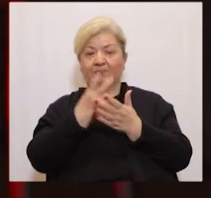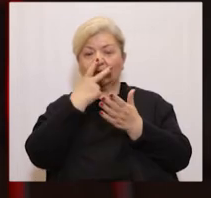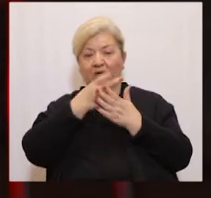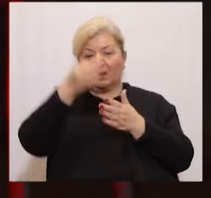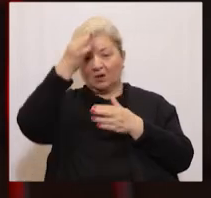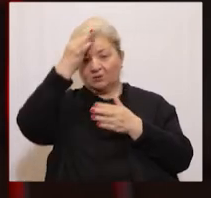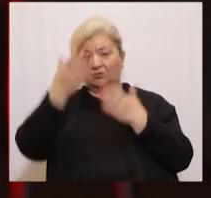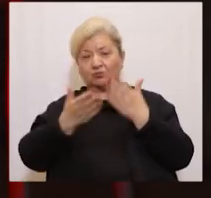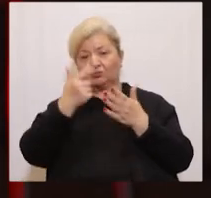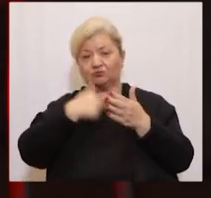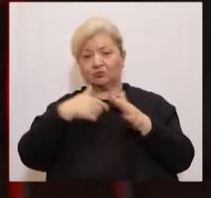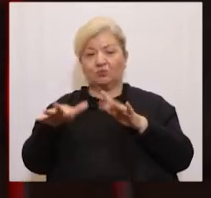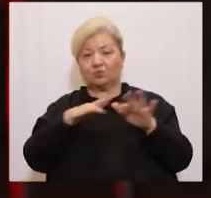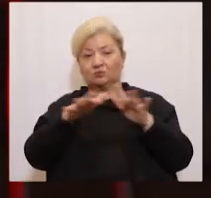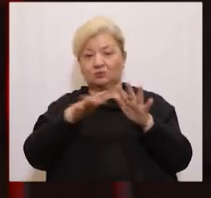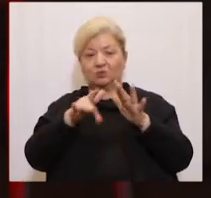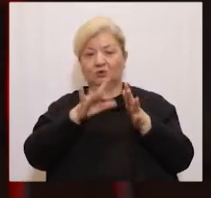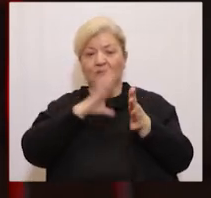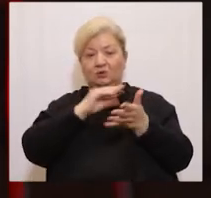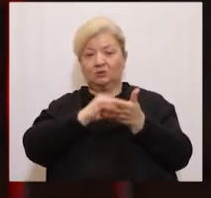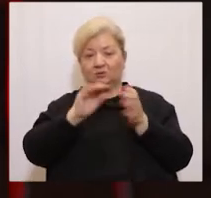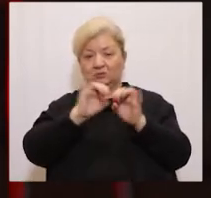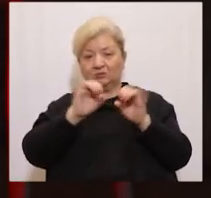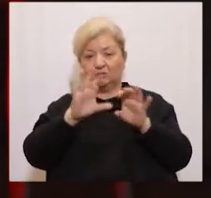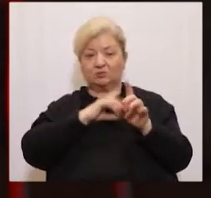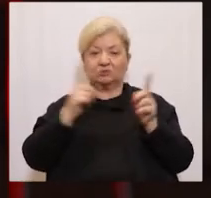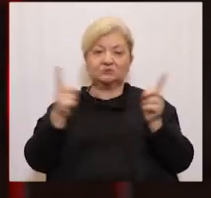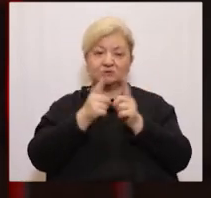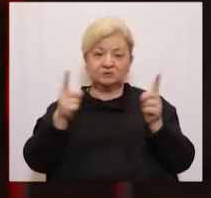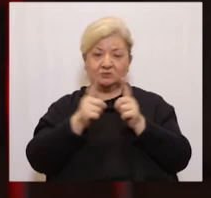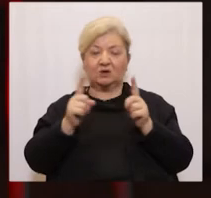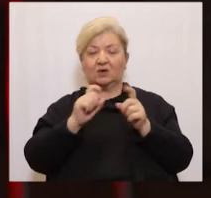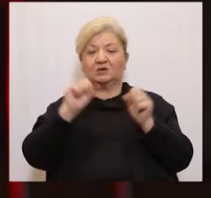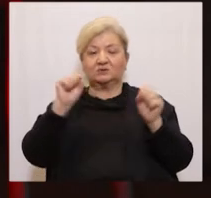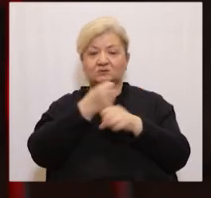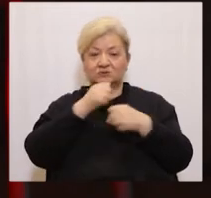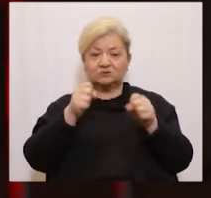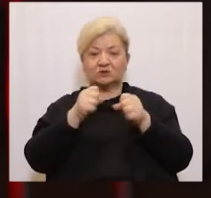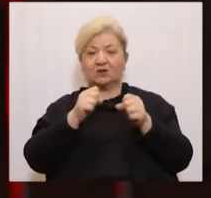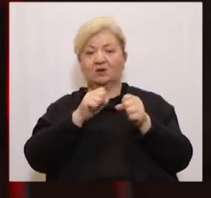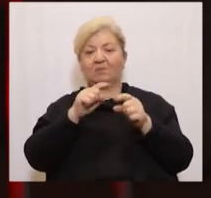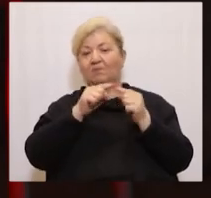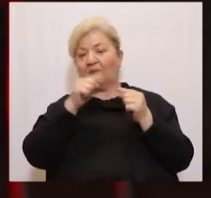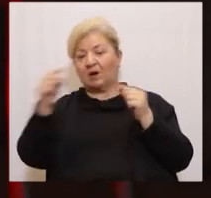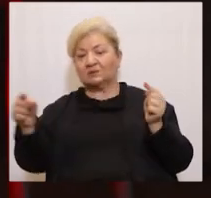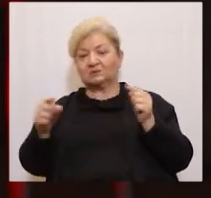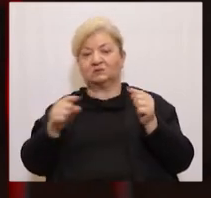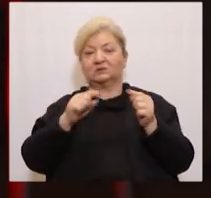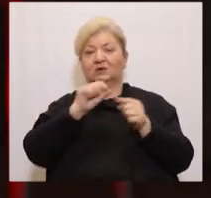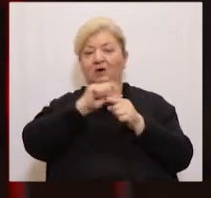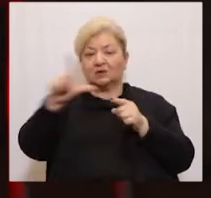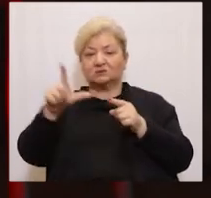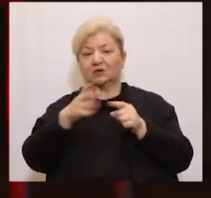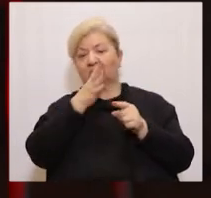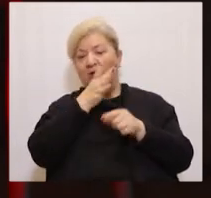გავიხსენოთ, რომ თქვა, თუ ჩვენ მოძრაობას ავღწერდით ისეთი სიდიდეებით, როგორიცაა სიჩქარე, მანძილი, აჩქარება, დრო,